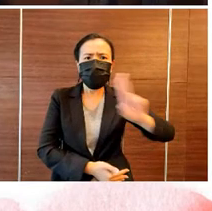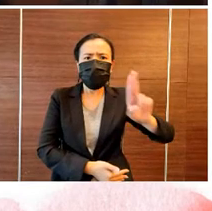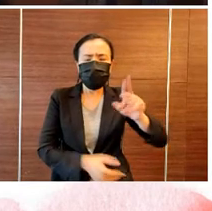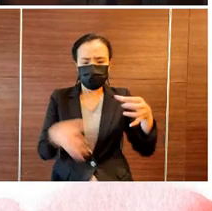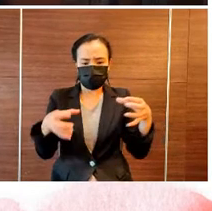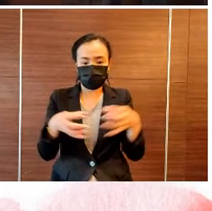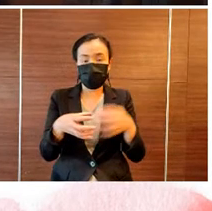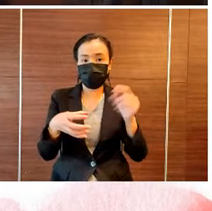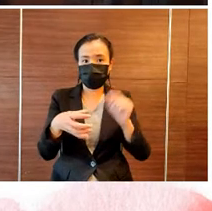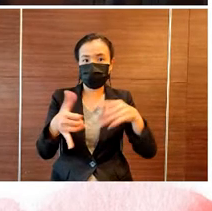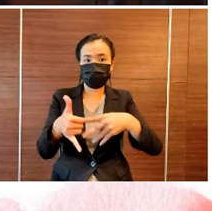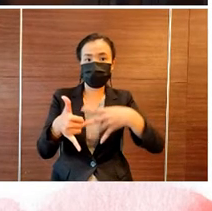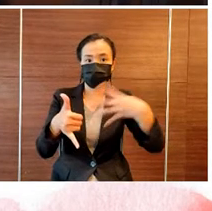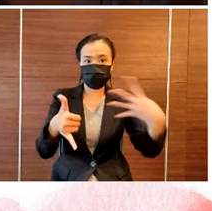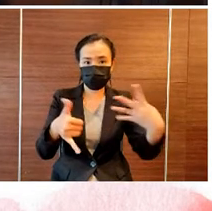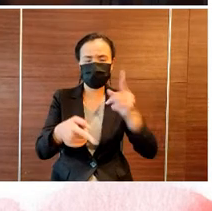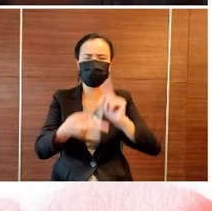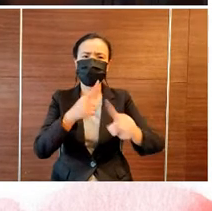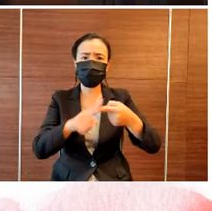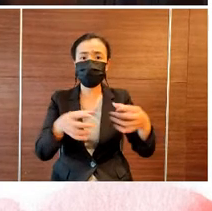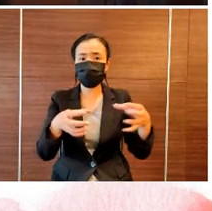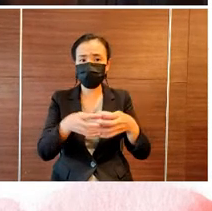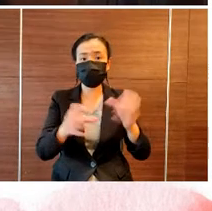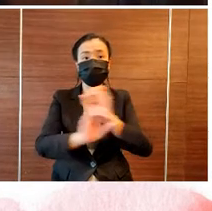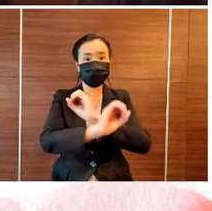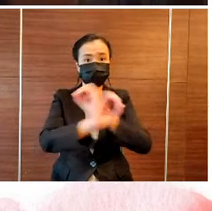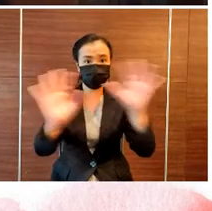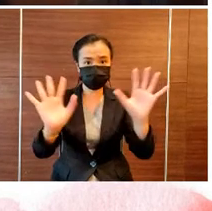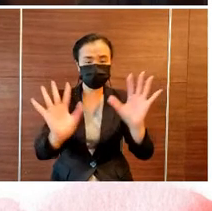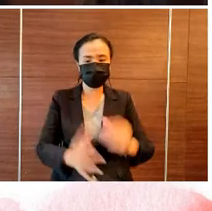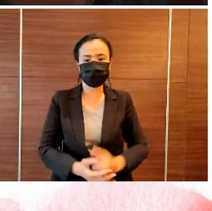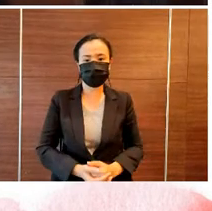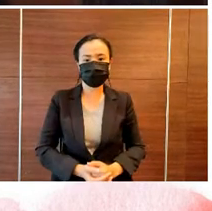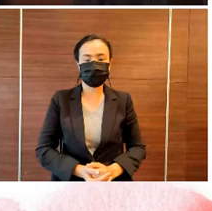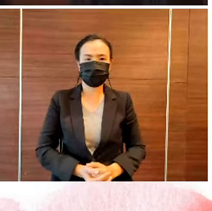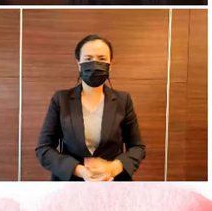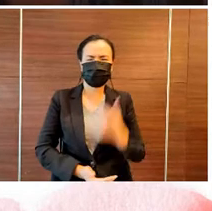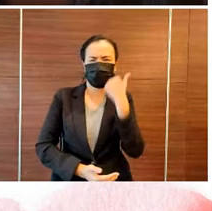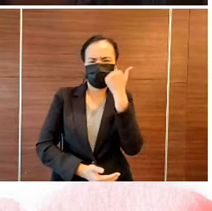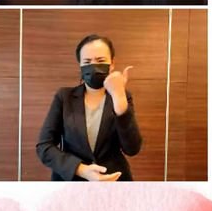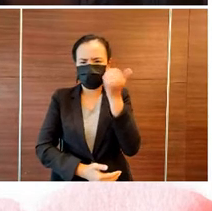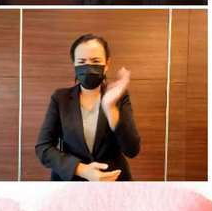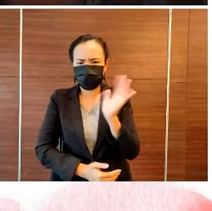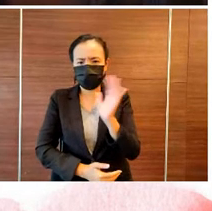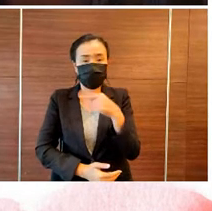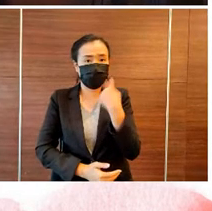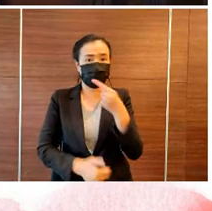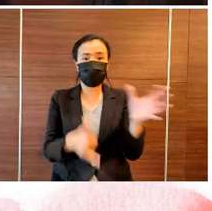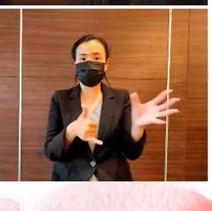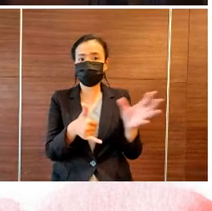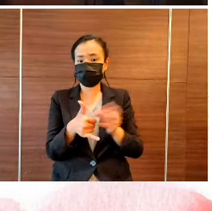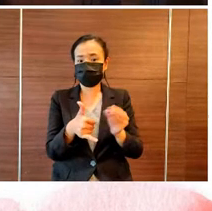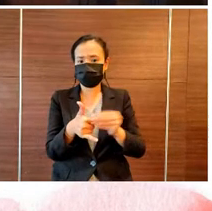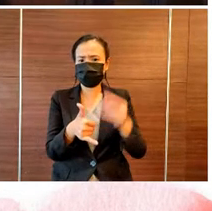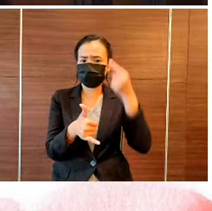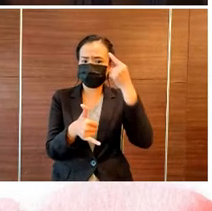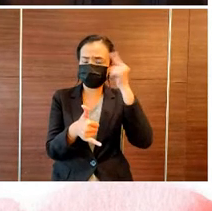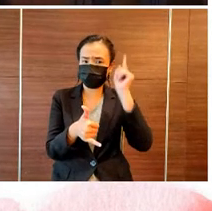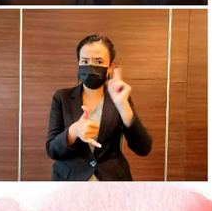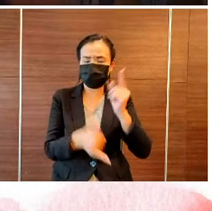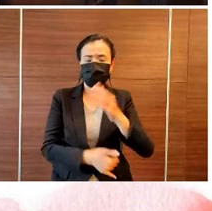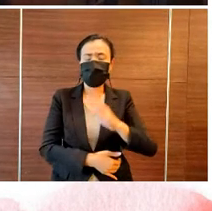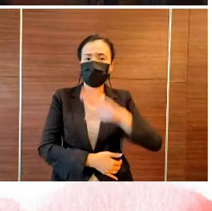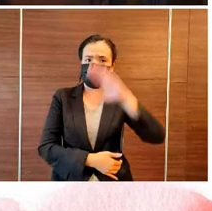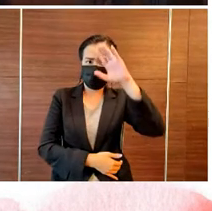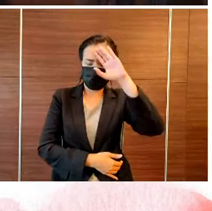กลุ่มเป้าหมายกับเพื่อนเราอย่างชัดเจนนะครับนะไม่ต้องเหนียมอายนะครับผู้ที่ติดเชื้อนะครับนะหลายคนเลยที่เป็นไข้ผมนะ